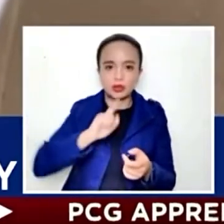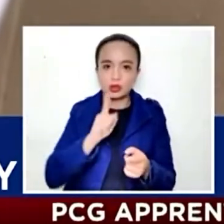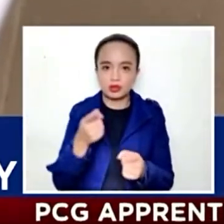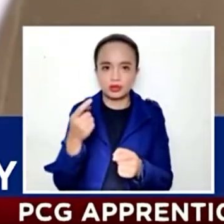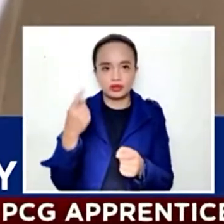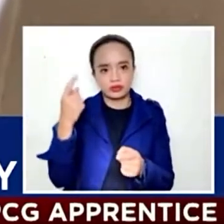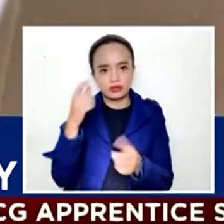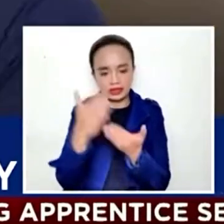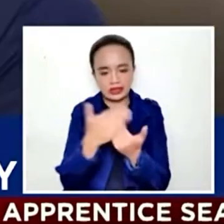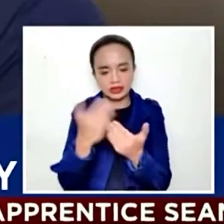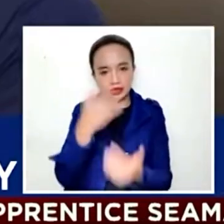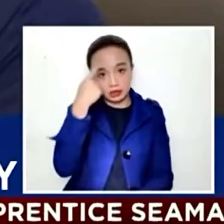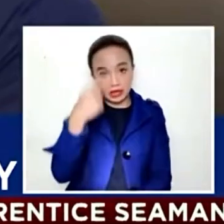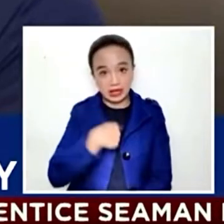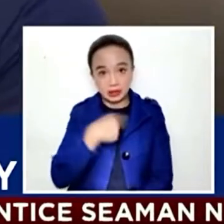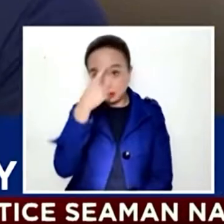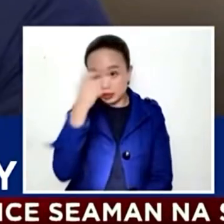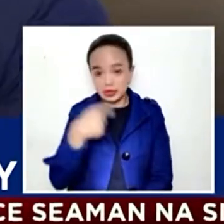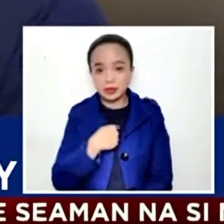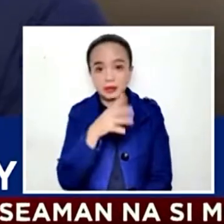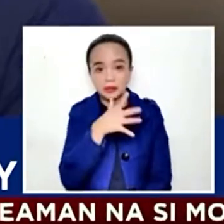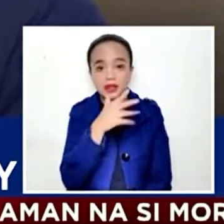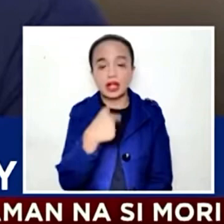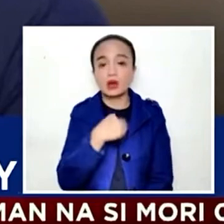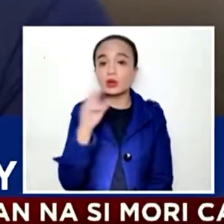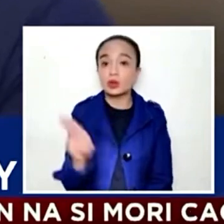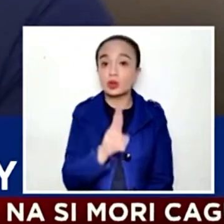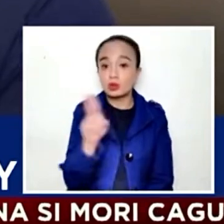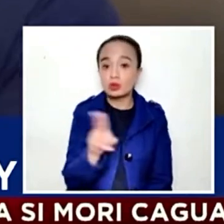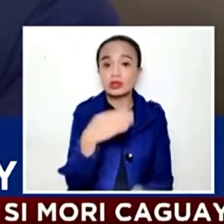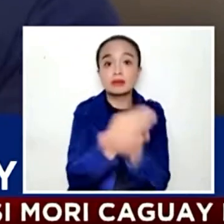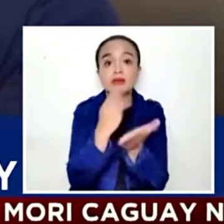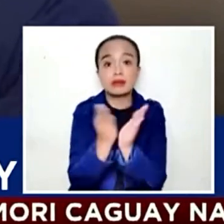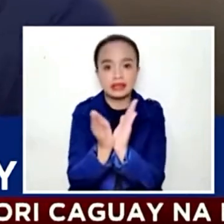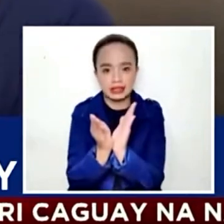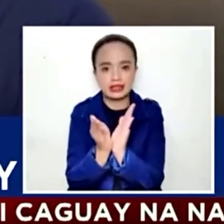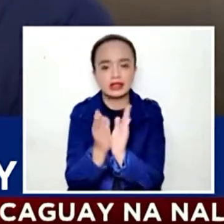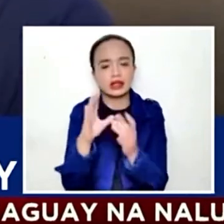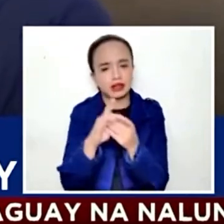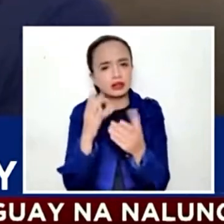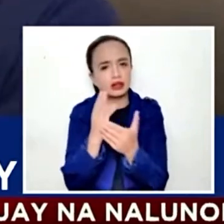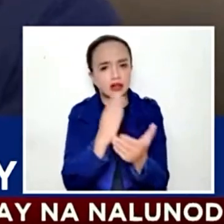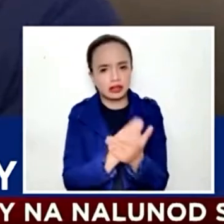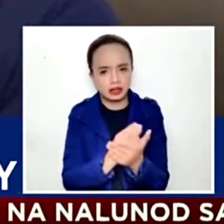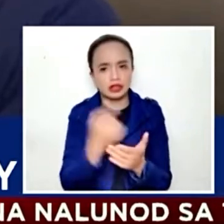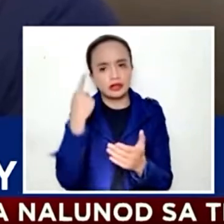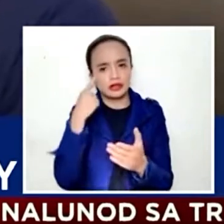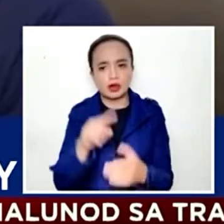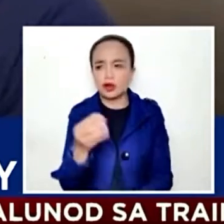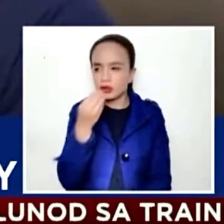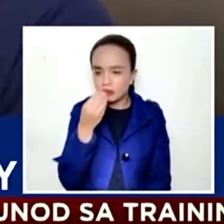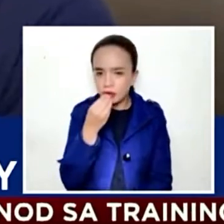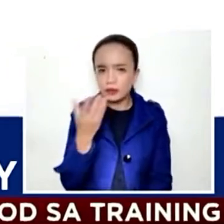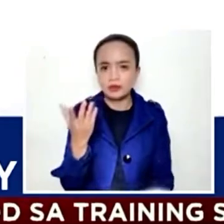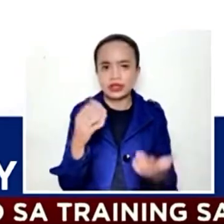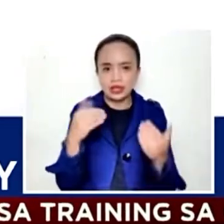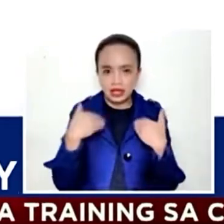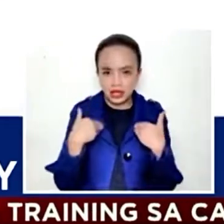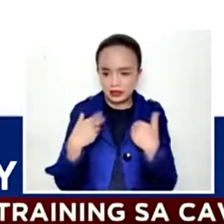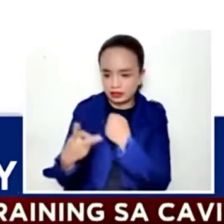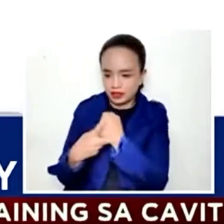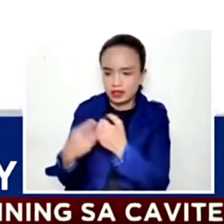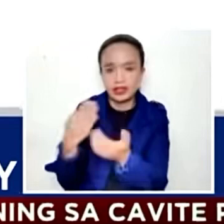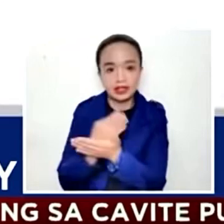affordable bilang nanay kasi. Ginagamitan ko ng budget system of course for the food. Eh syempre nilalaanan ko din po